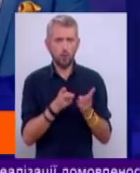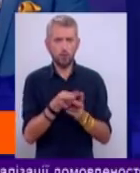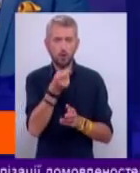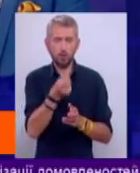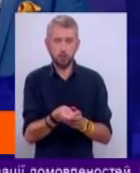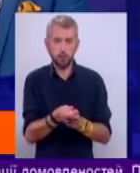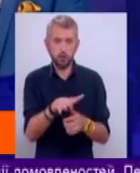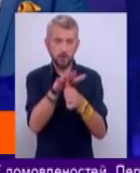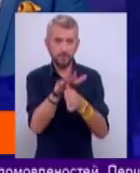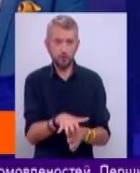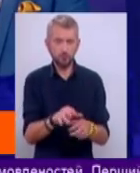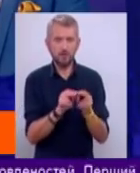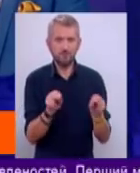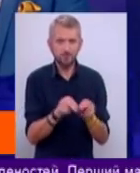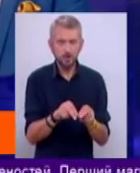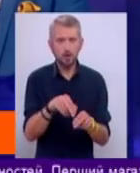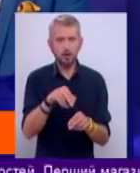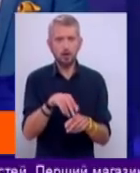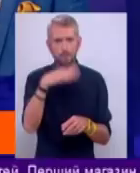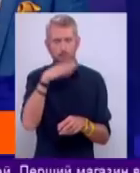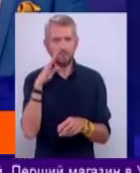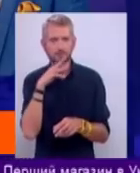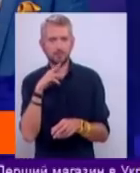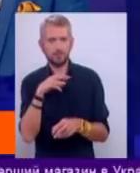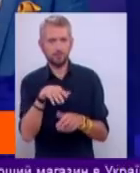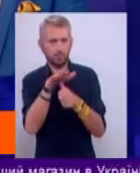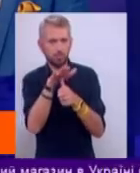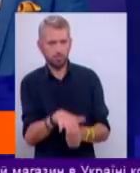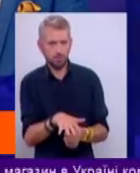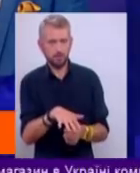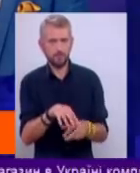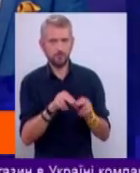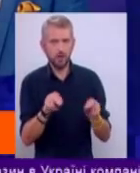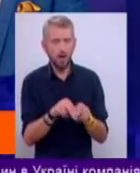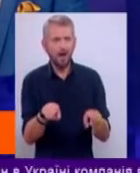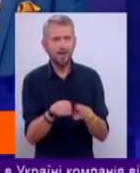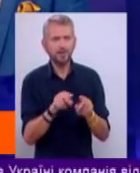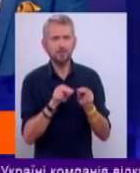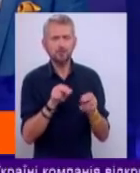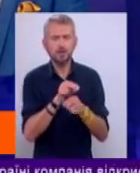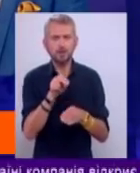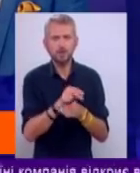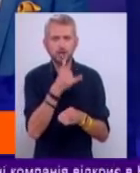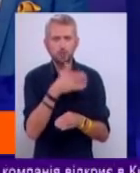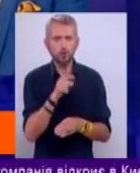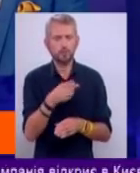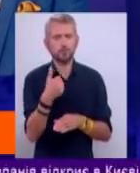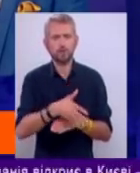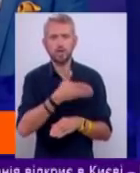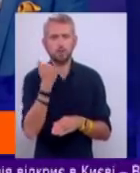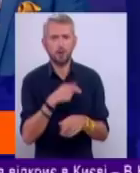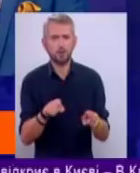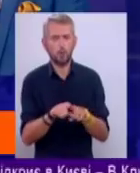вчитель саме батьками. Знецінений вчитель навчати не може. Він вже не має